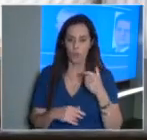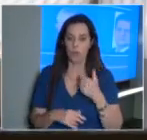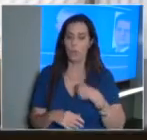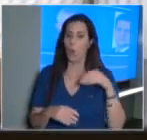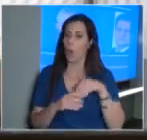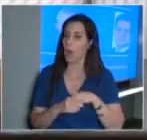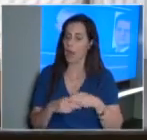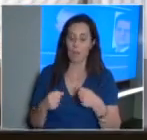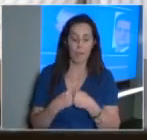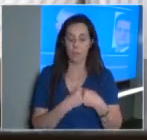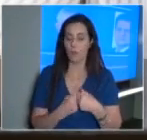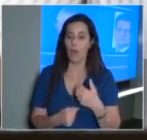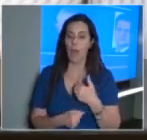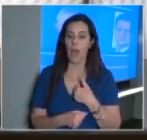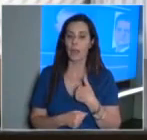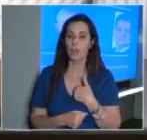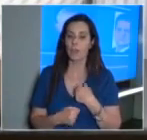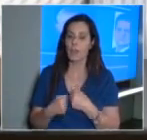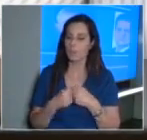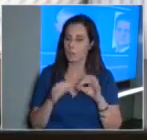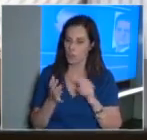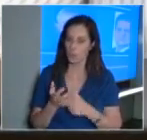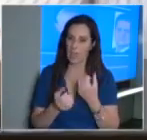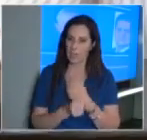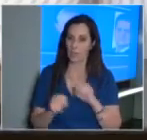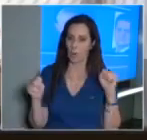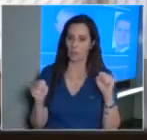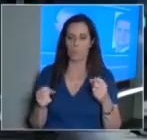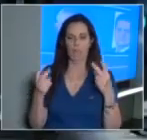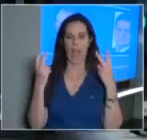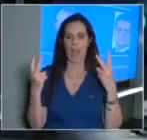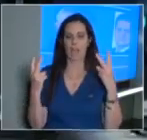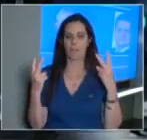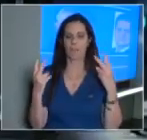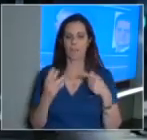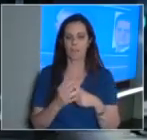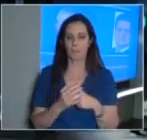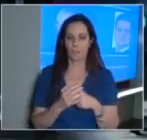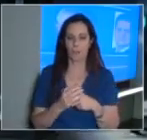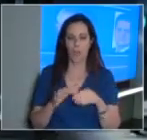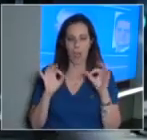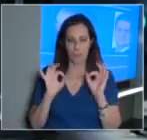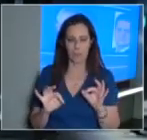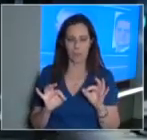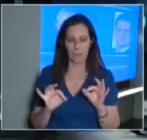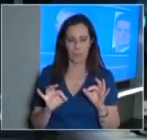שאנחנו חלק מהמאבק הזה, אנחנו נאבק למען דמוקרטיה וערכים